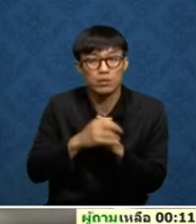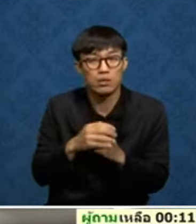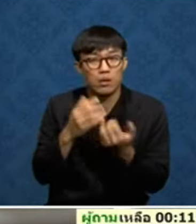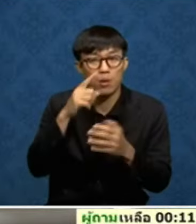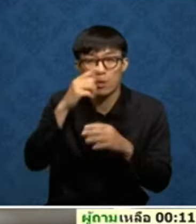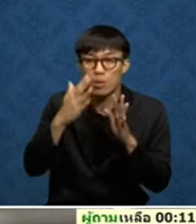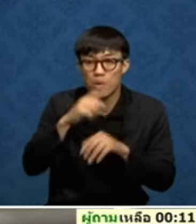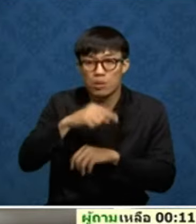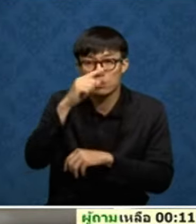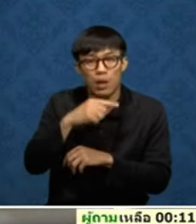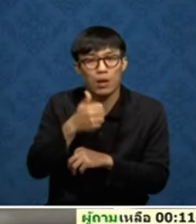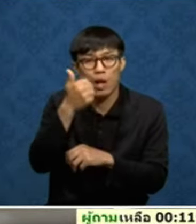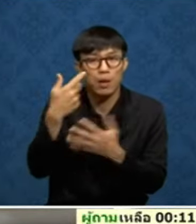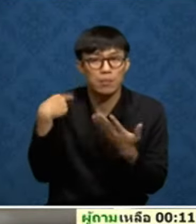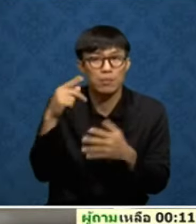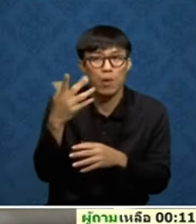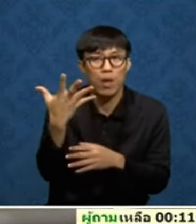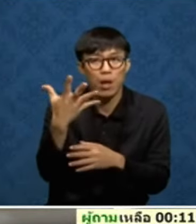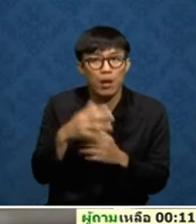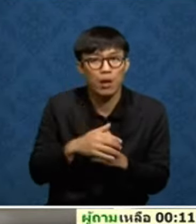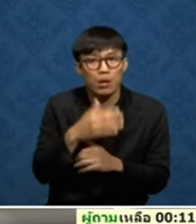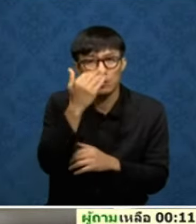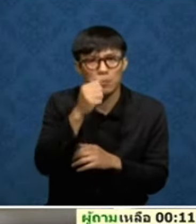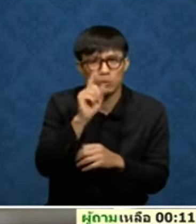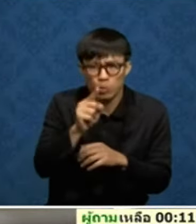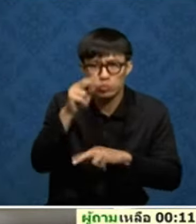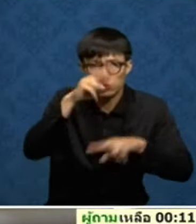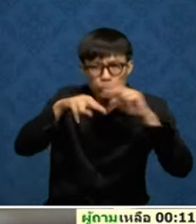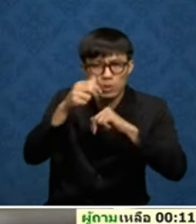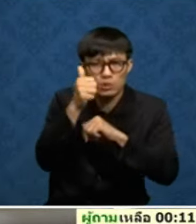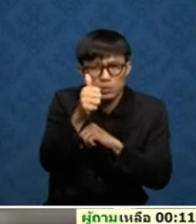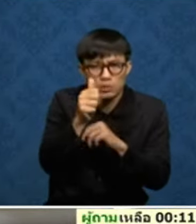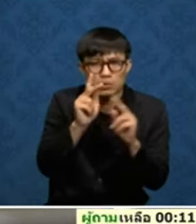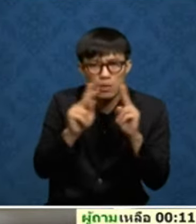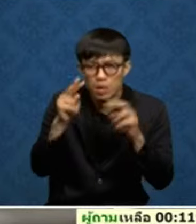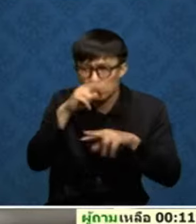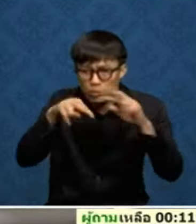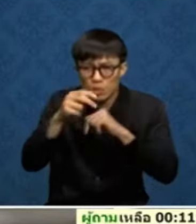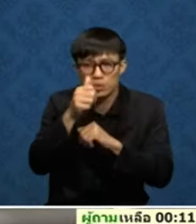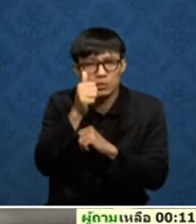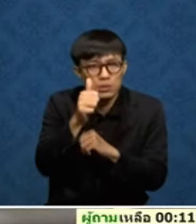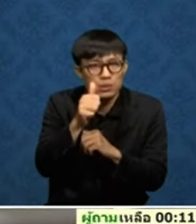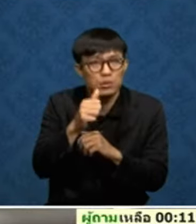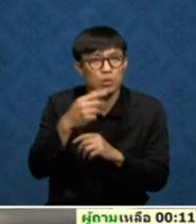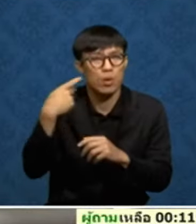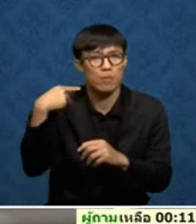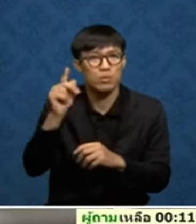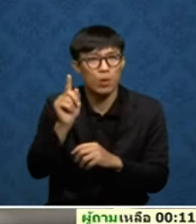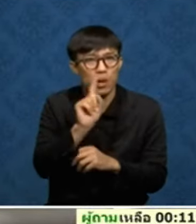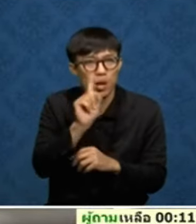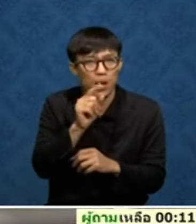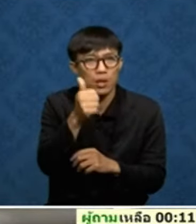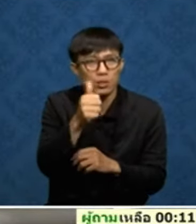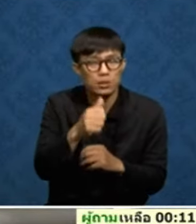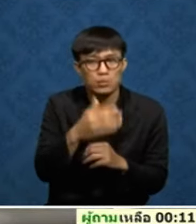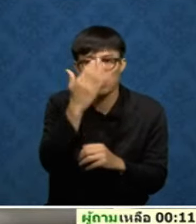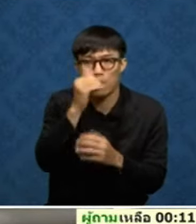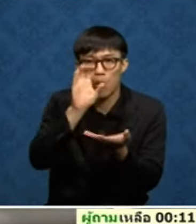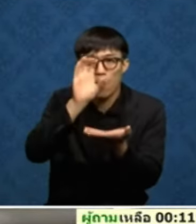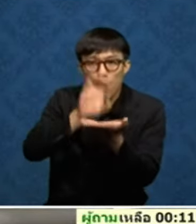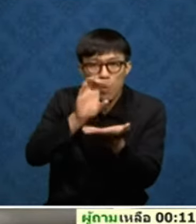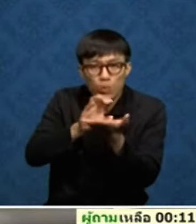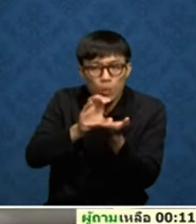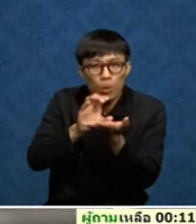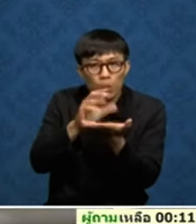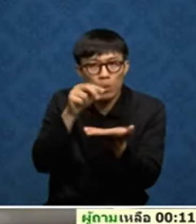ไรครับBOI ทำไมไม่ทำหน้าที่กันกรองให้มากกว่านี้ทำไมให้สิทธิประโยชน์โดยดูแค่ตัวเลขการลงทุนไม่